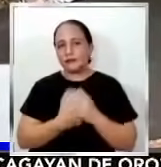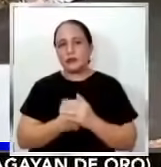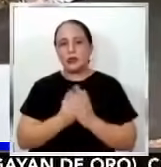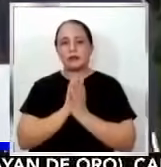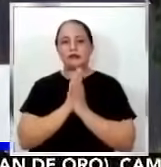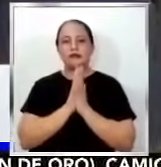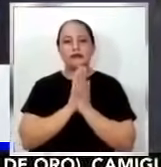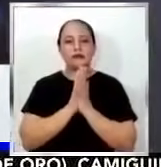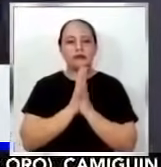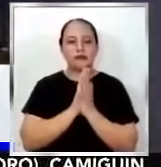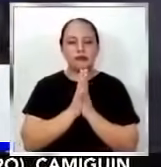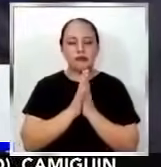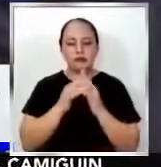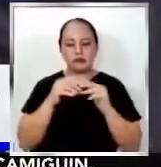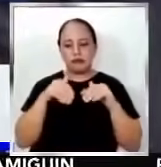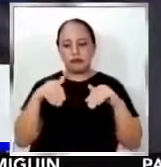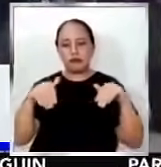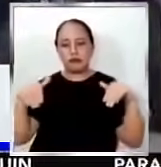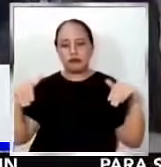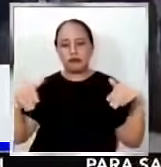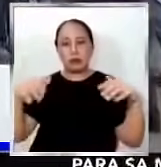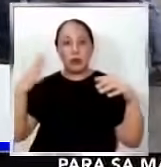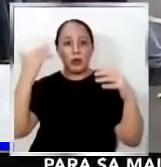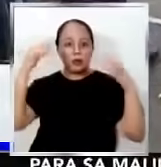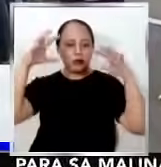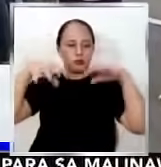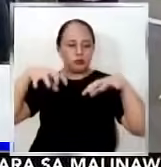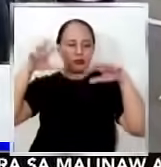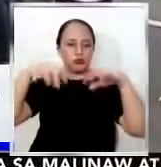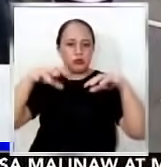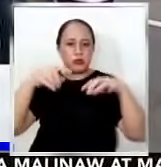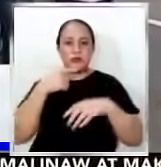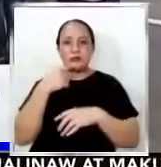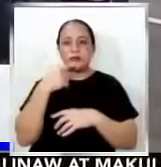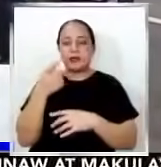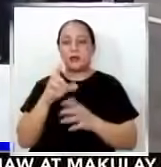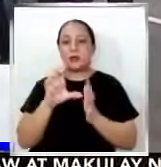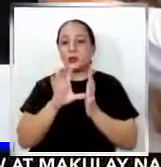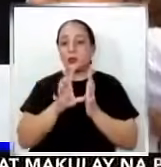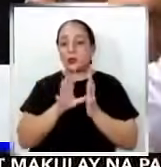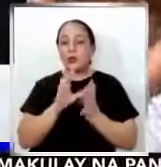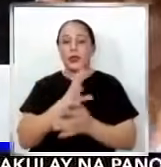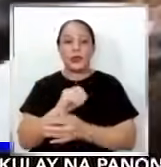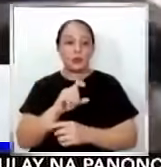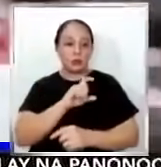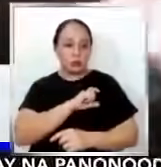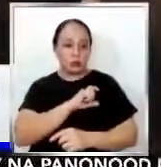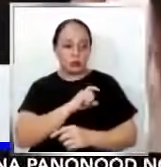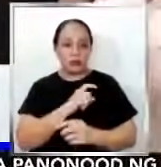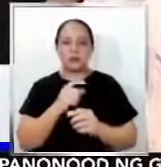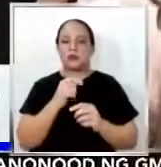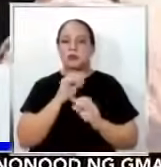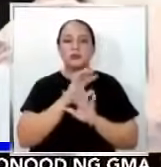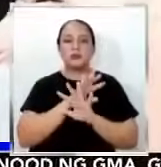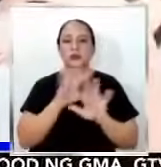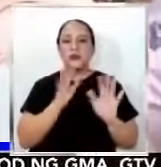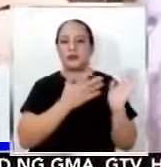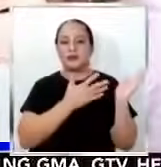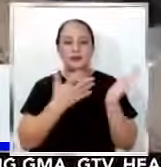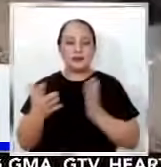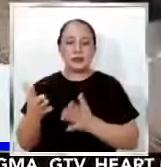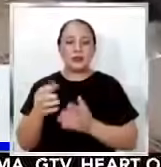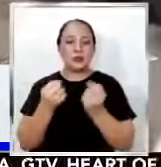mga gilid ng bumuhos ang ulan. Nauna nang sinabi ng COMELEC at ng PNP na huwag na sanang magdala ng mga